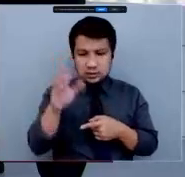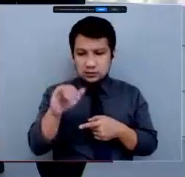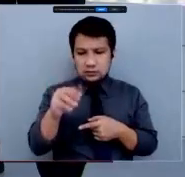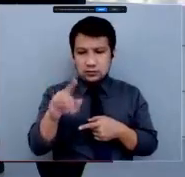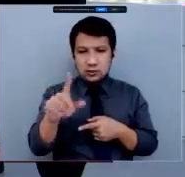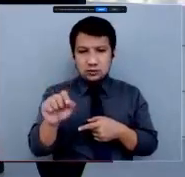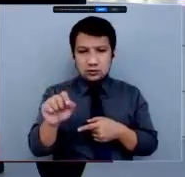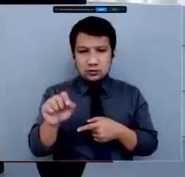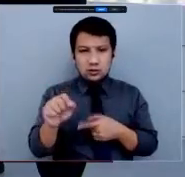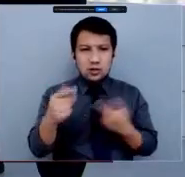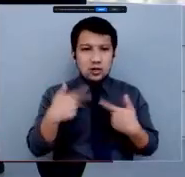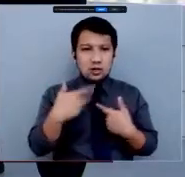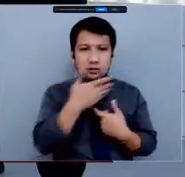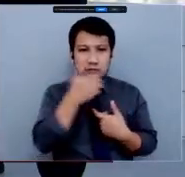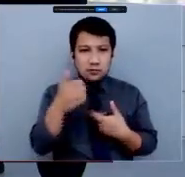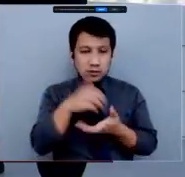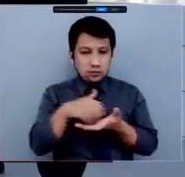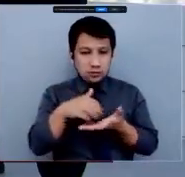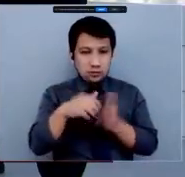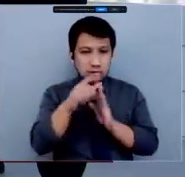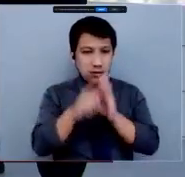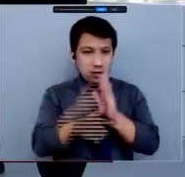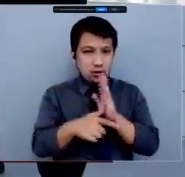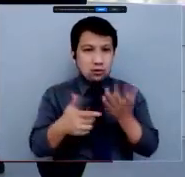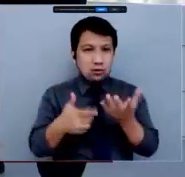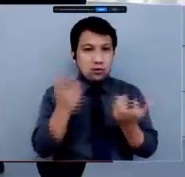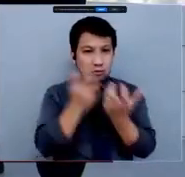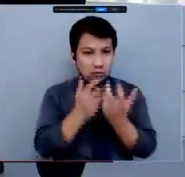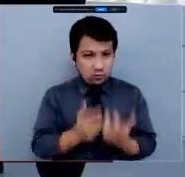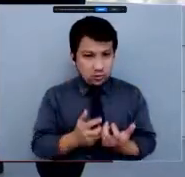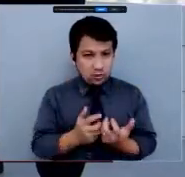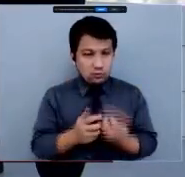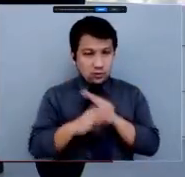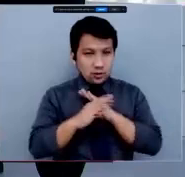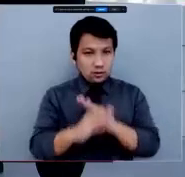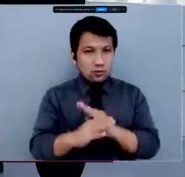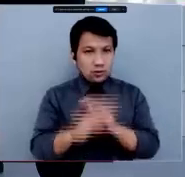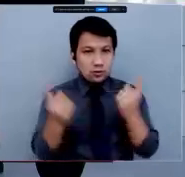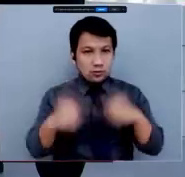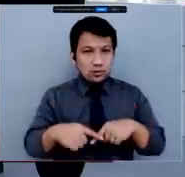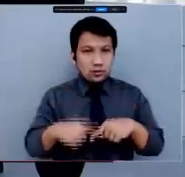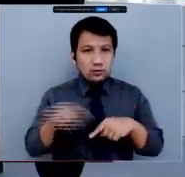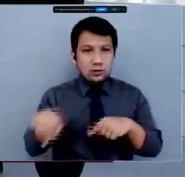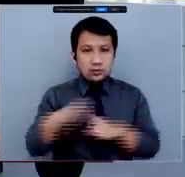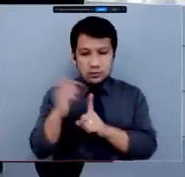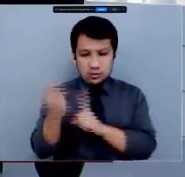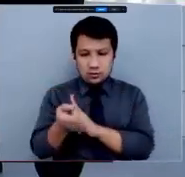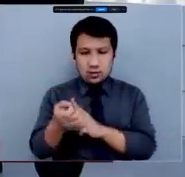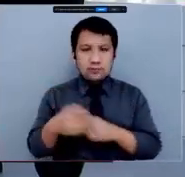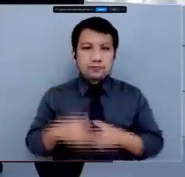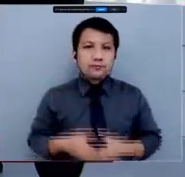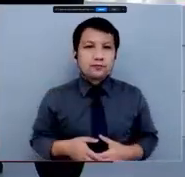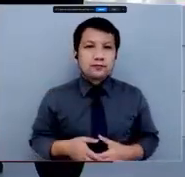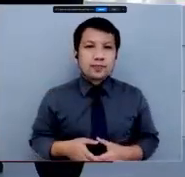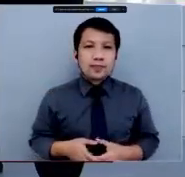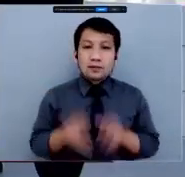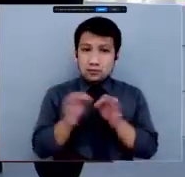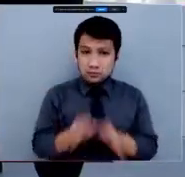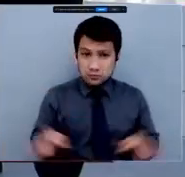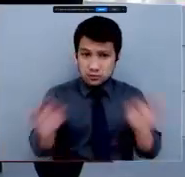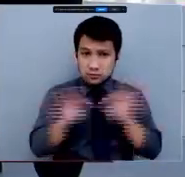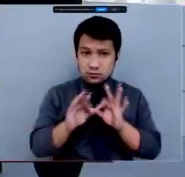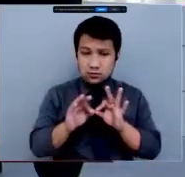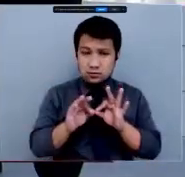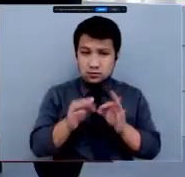mga best practices sa open pit mining para iwasan ang masamang epekto nito sa kalikasan. Kailangan lang daw itong